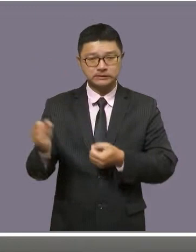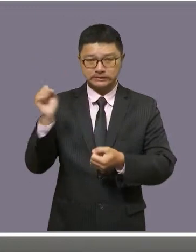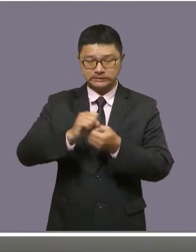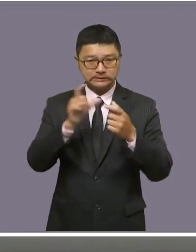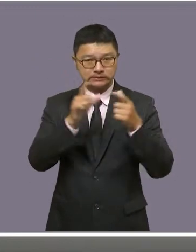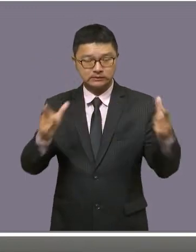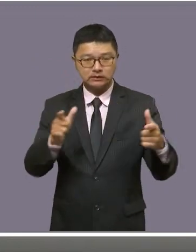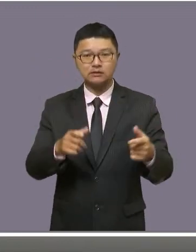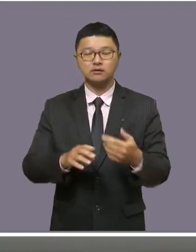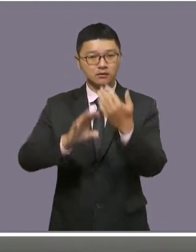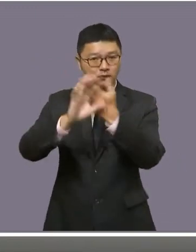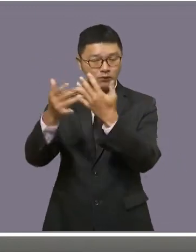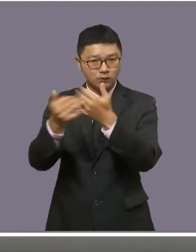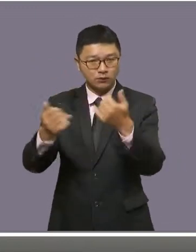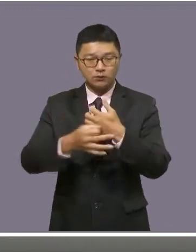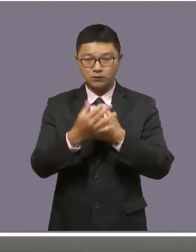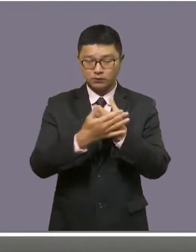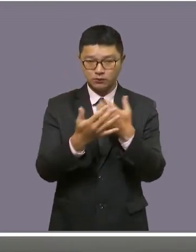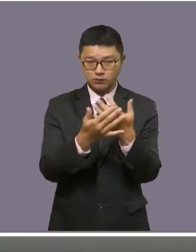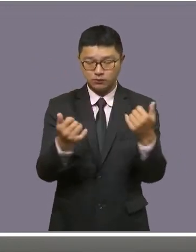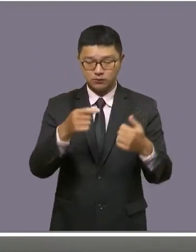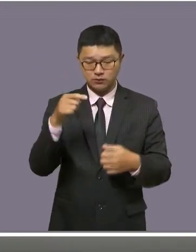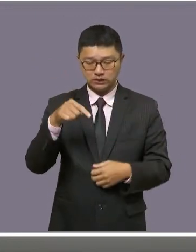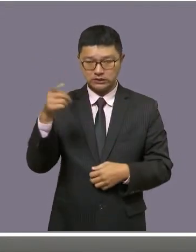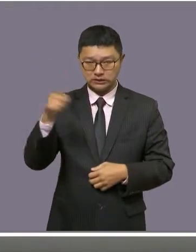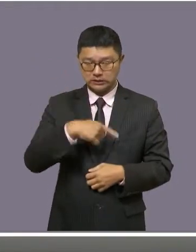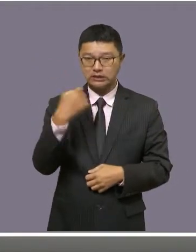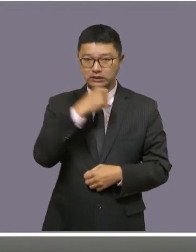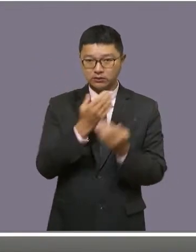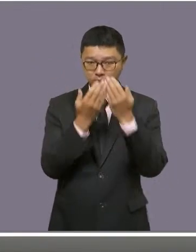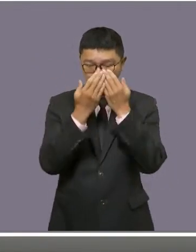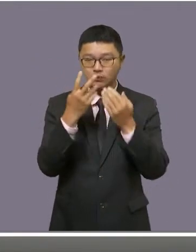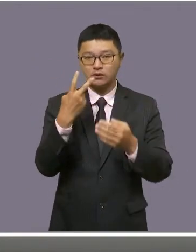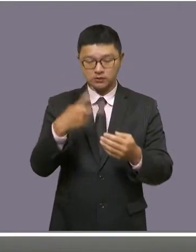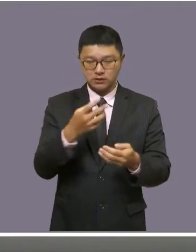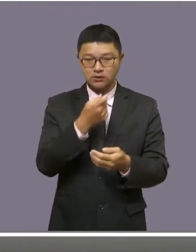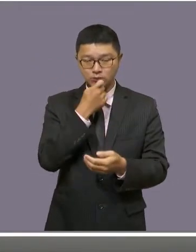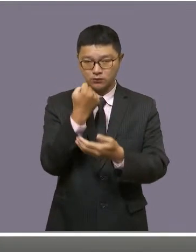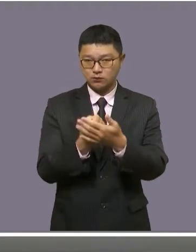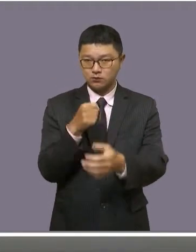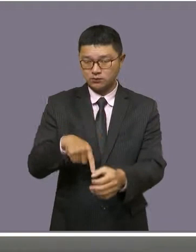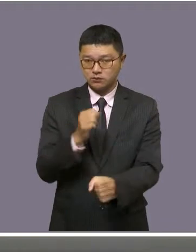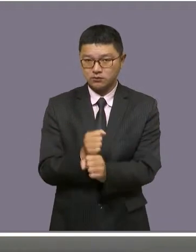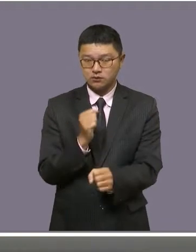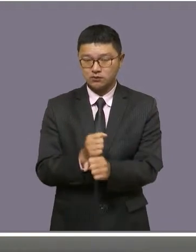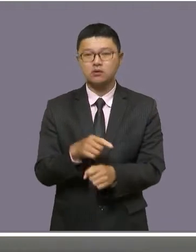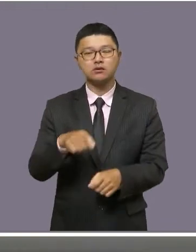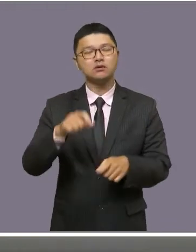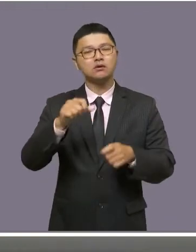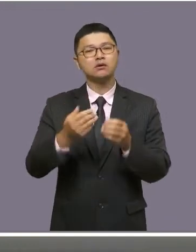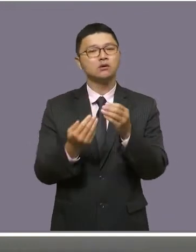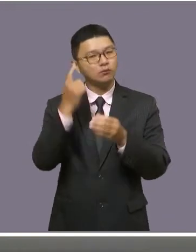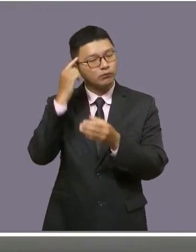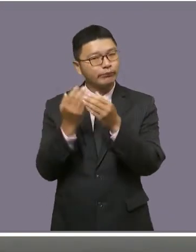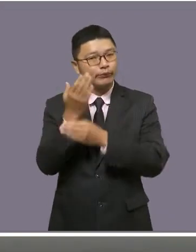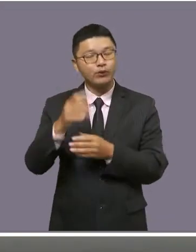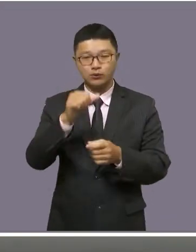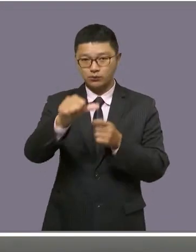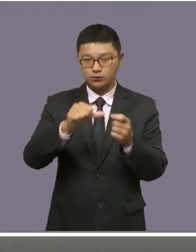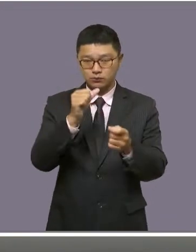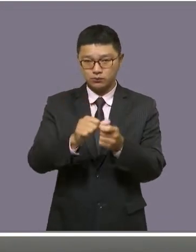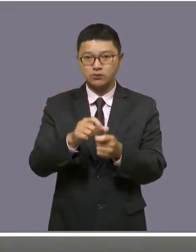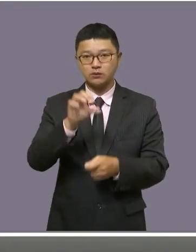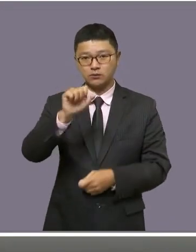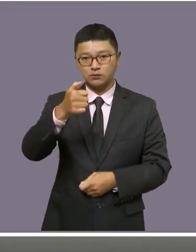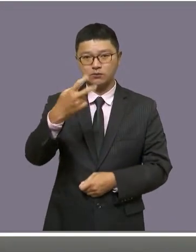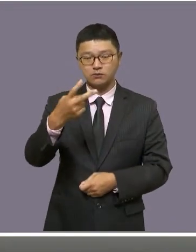让侨外生留台跟留台的一个诱因，所以我们提出了五年啊，投入52亿元